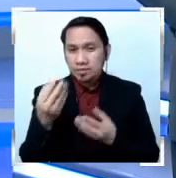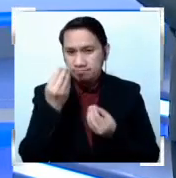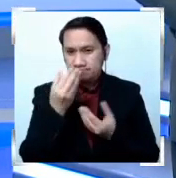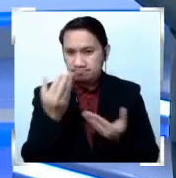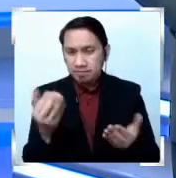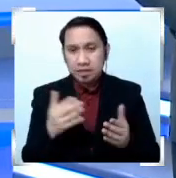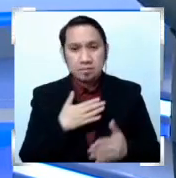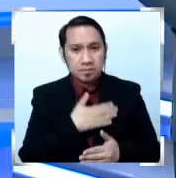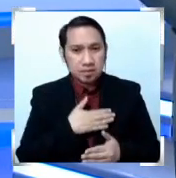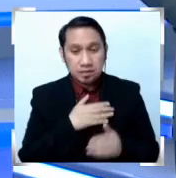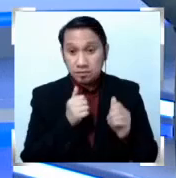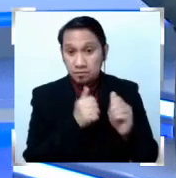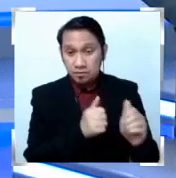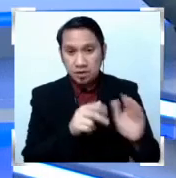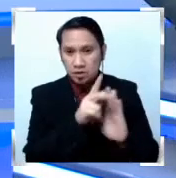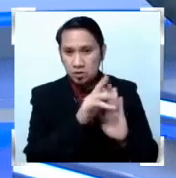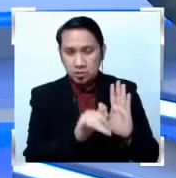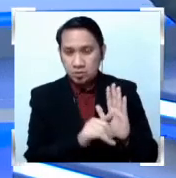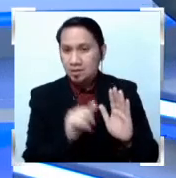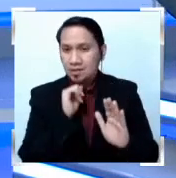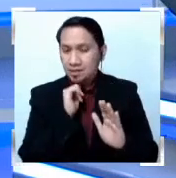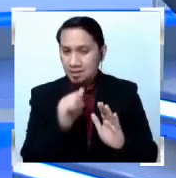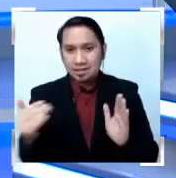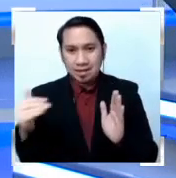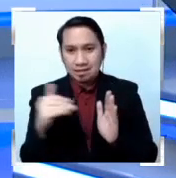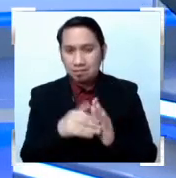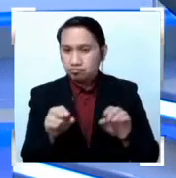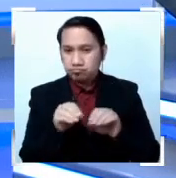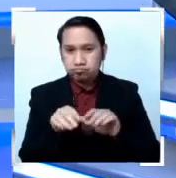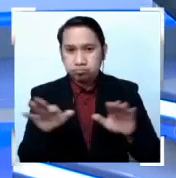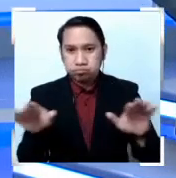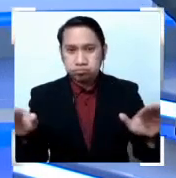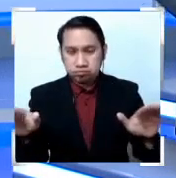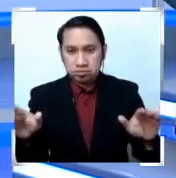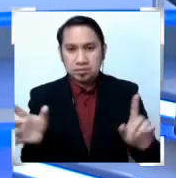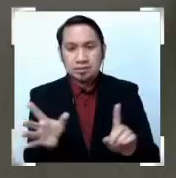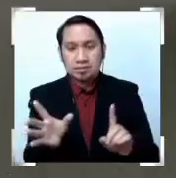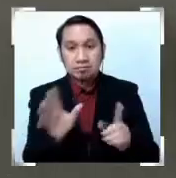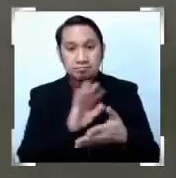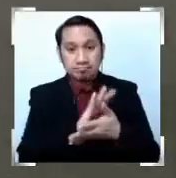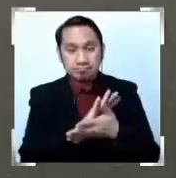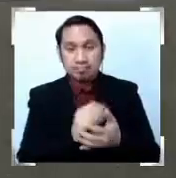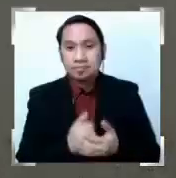para hindi lumobo ulit ang mga kaso. Saksi, si Maris Umali.